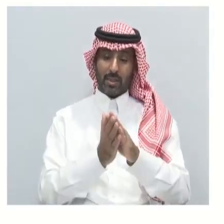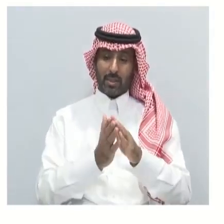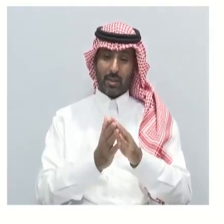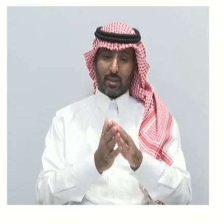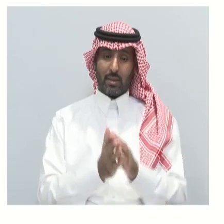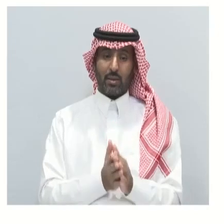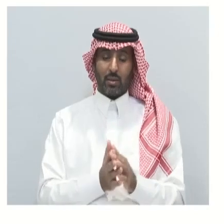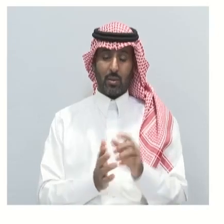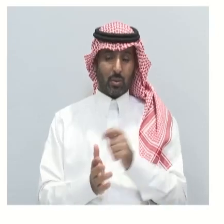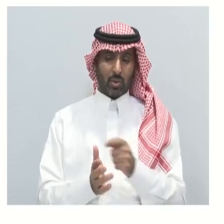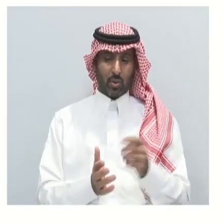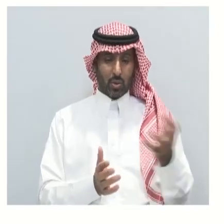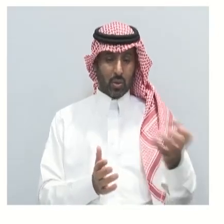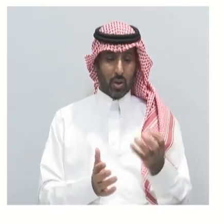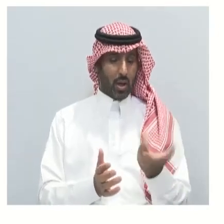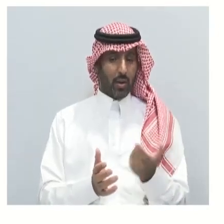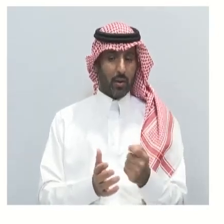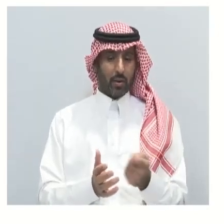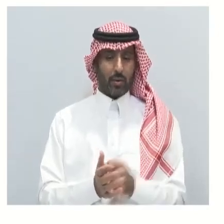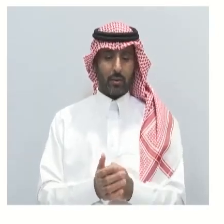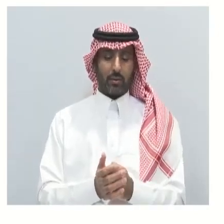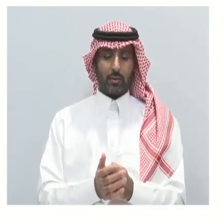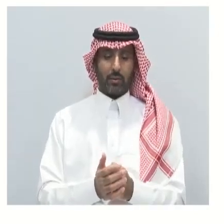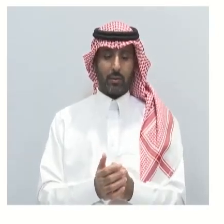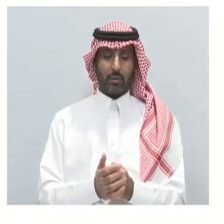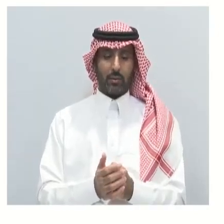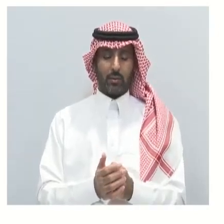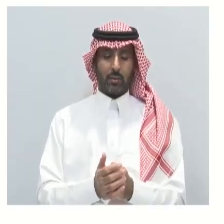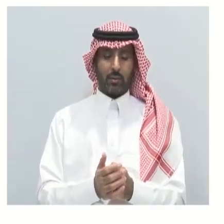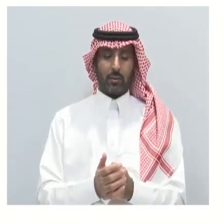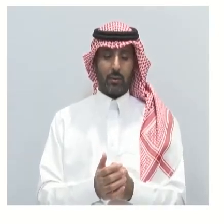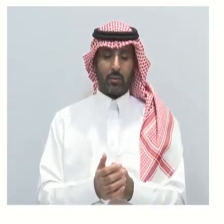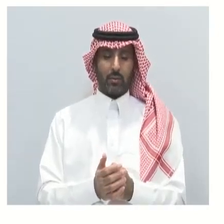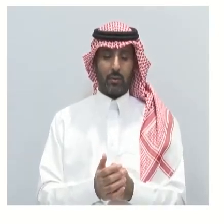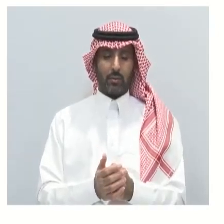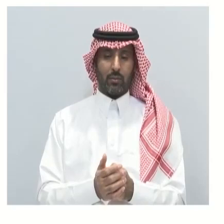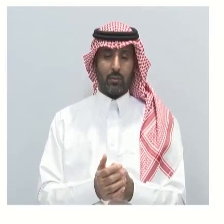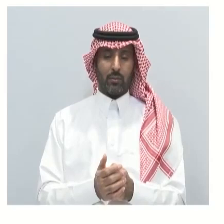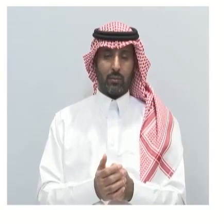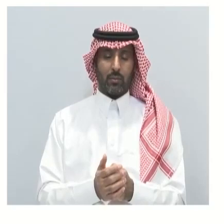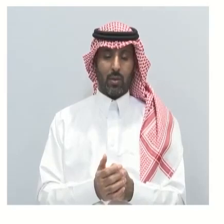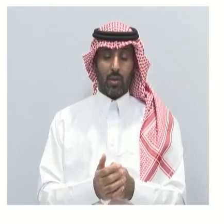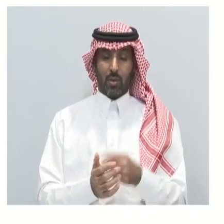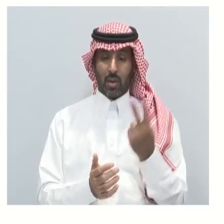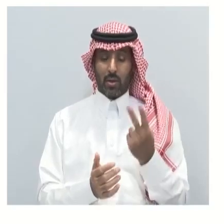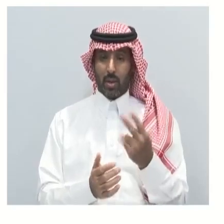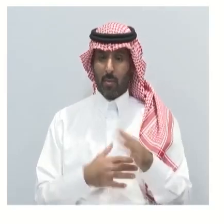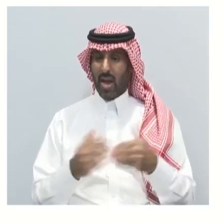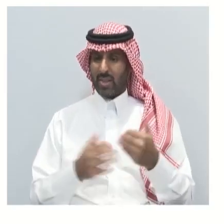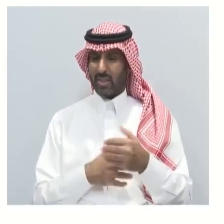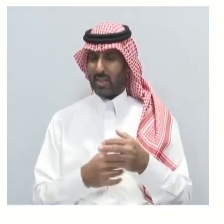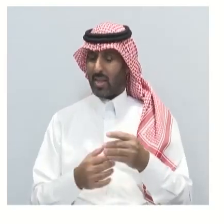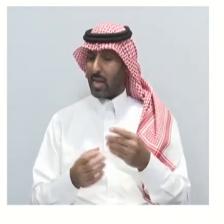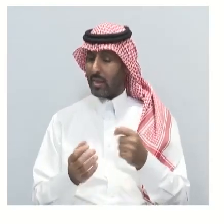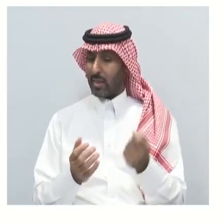مرجع بحث منشور او يكون مثلا موقعا على الانترنت ثانيا مهارات اعداد